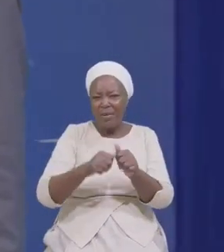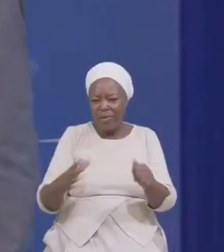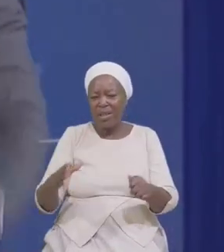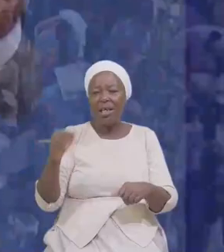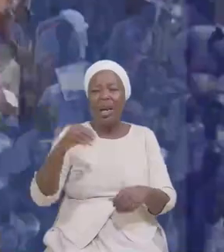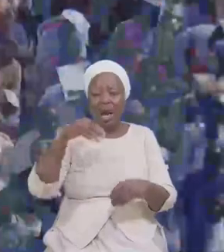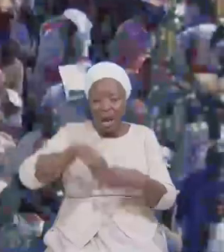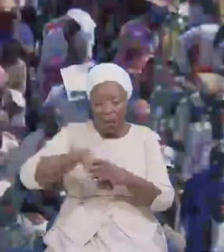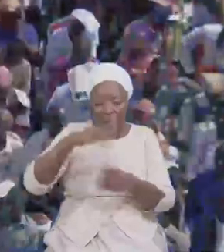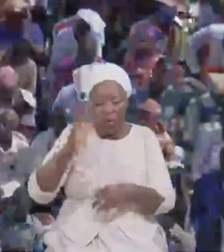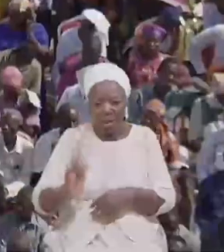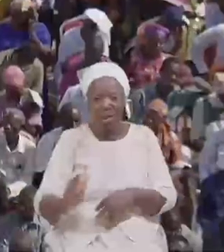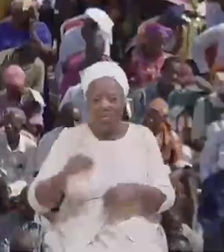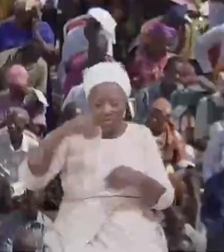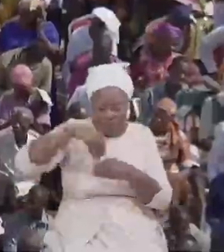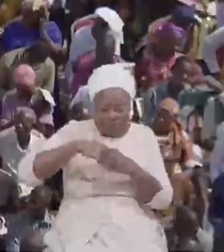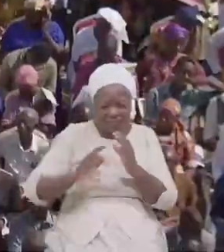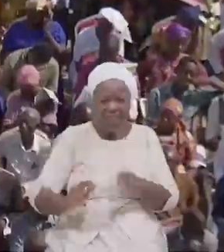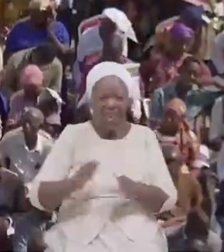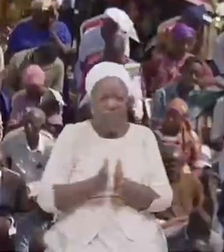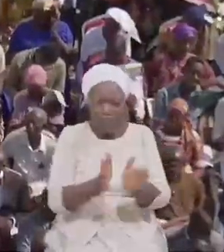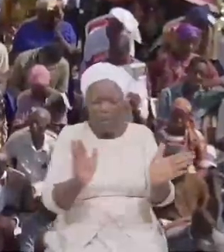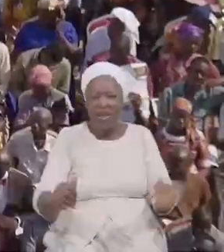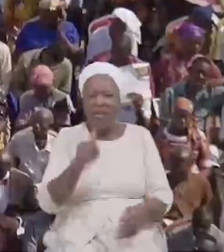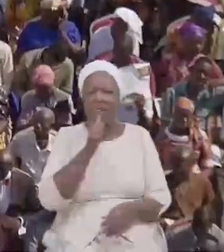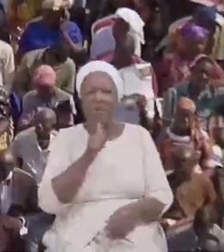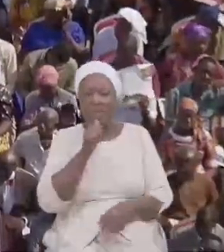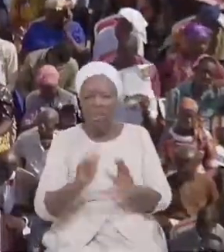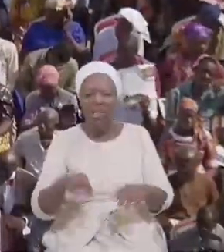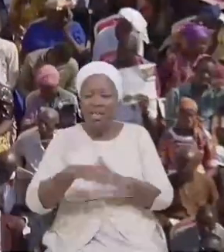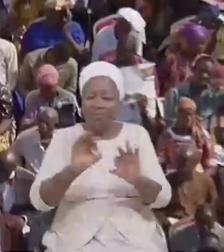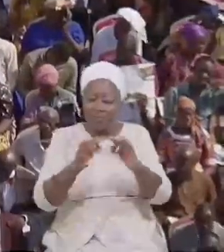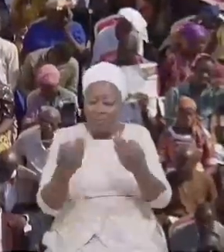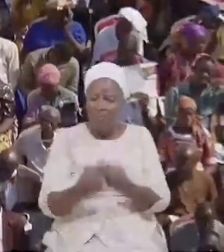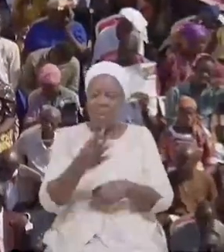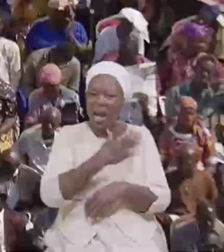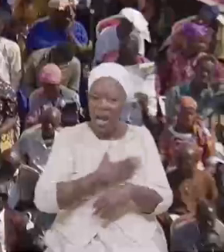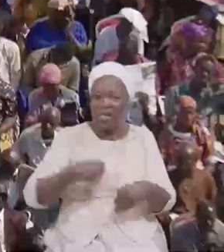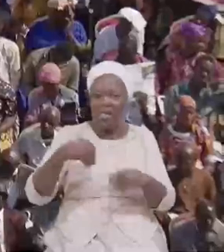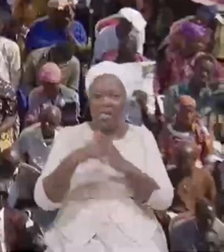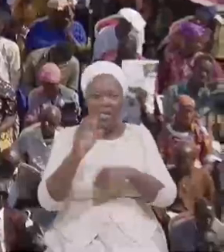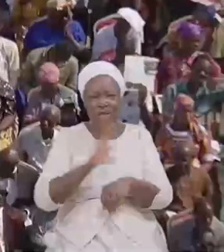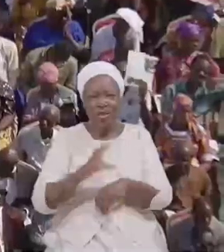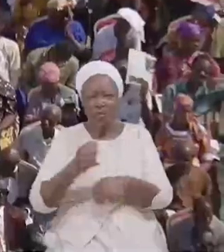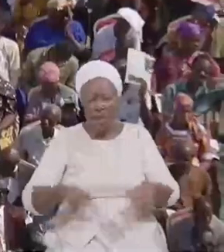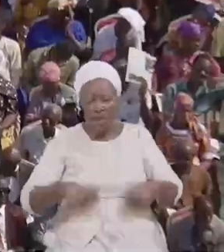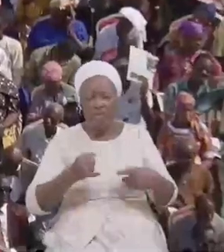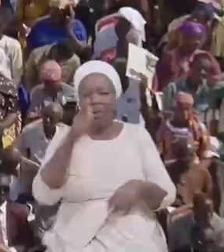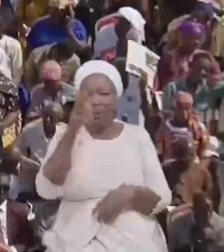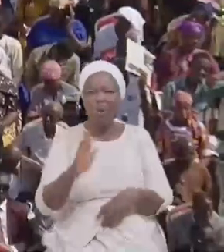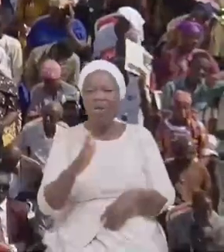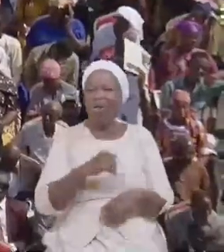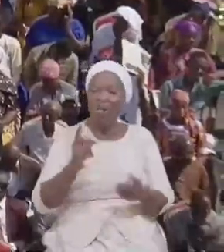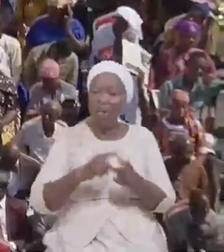intérieurement, publiquement, dans sa famille et dans l'église. Il